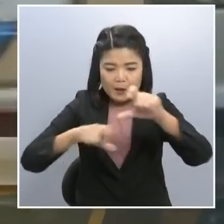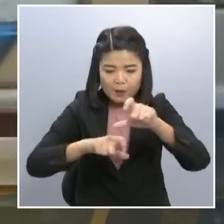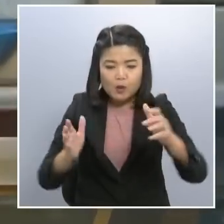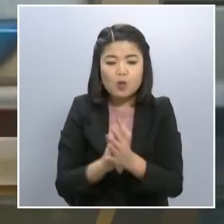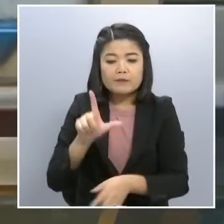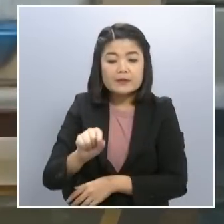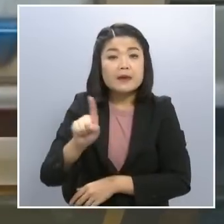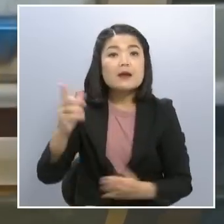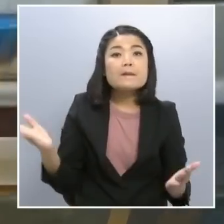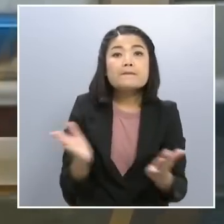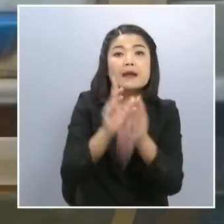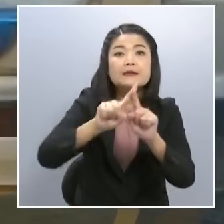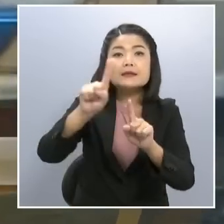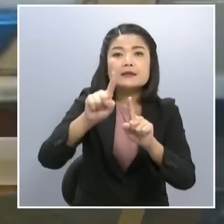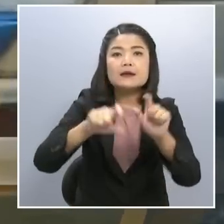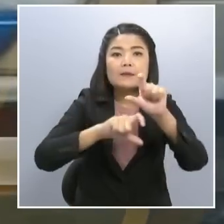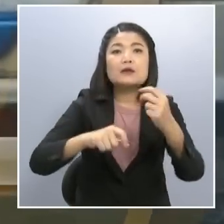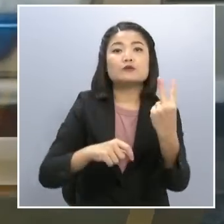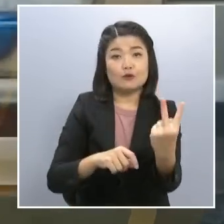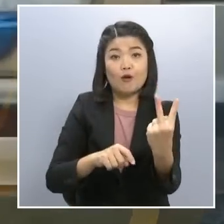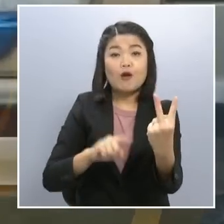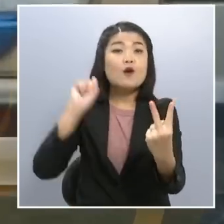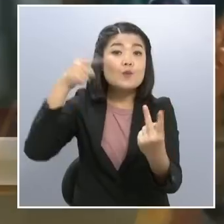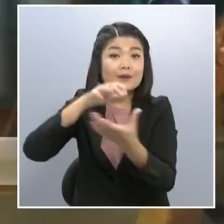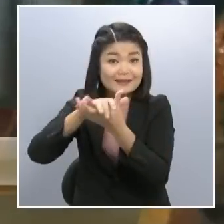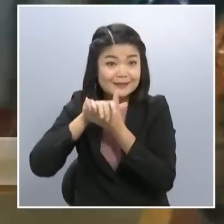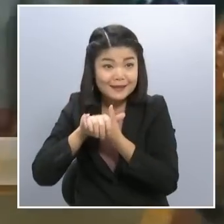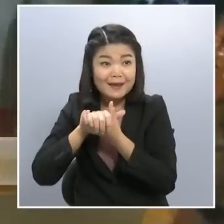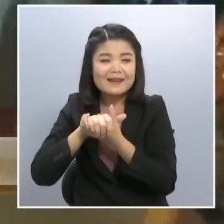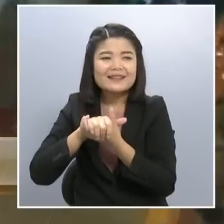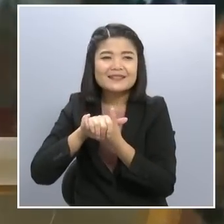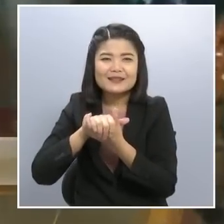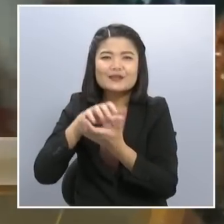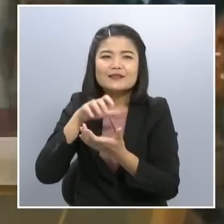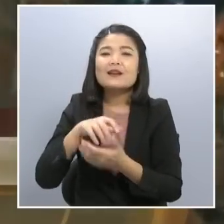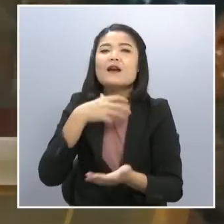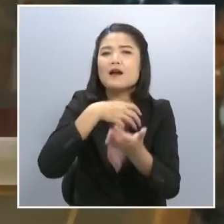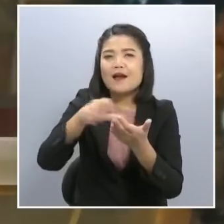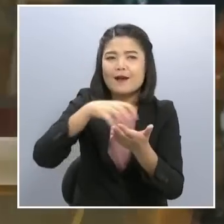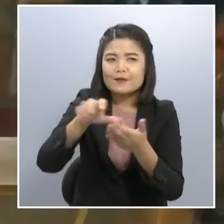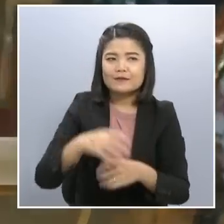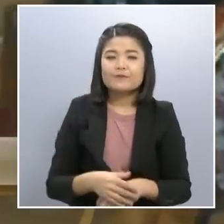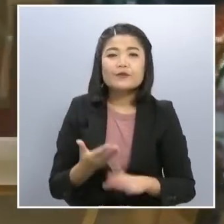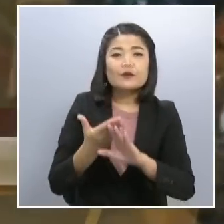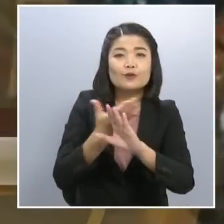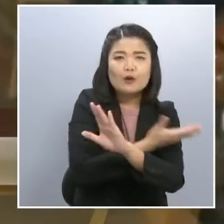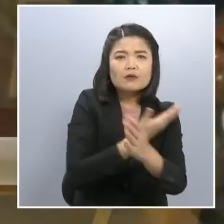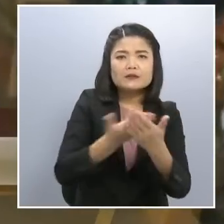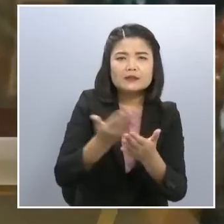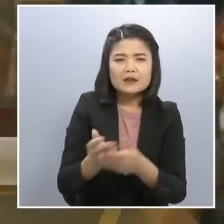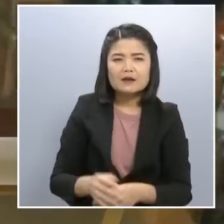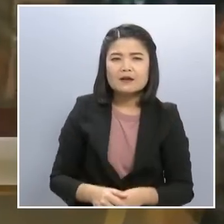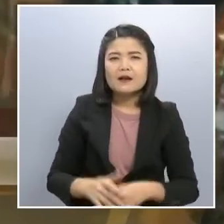รางวัลที่1 2ใบ ภรรยาของผู้โชคดีซึ่งถือเป็นเจ้าของเงินร่วมบอกว่ายังไง ก่อนจะซื้อเนี่ยไหว้เจ้